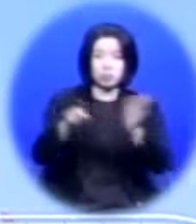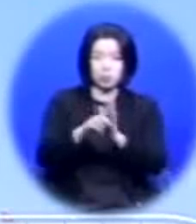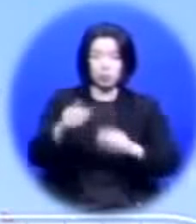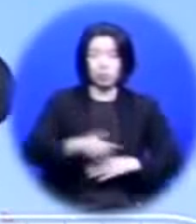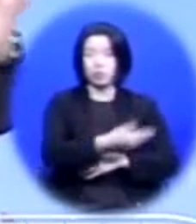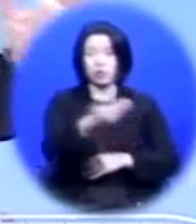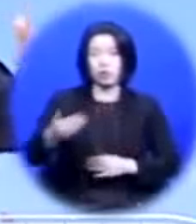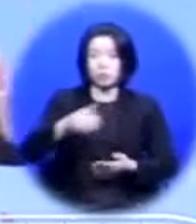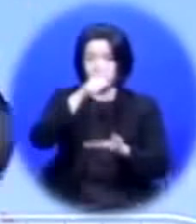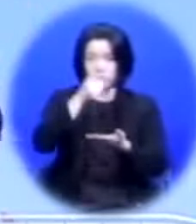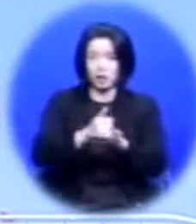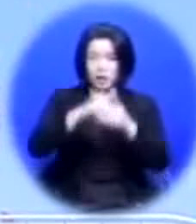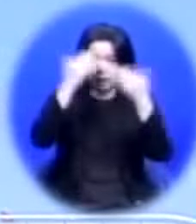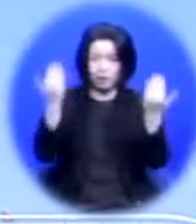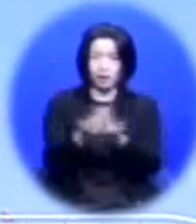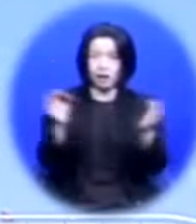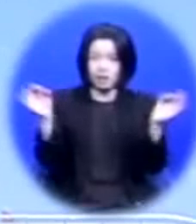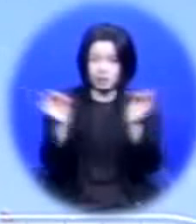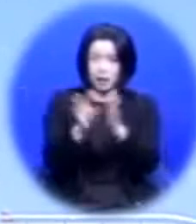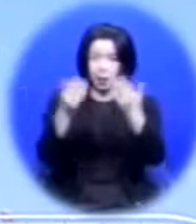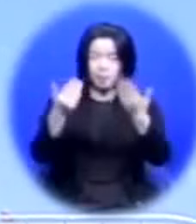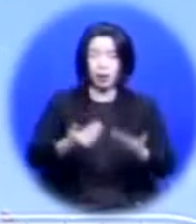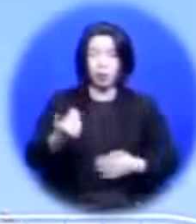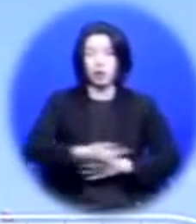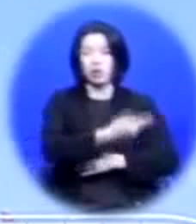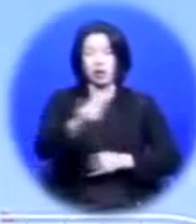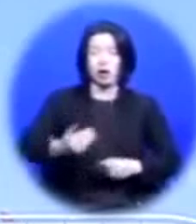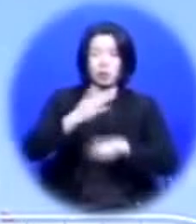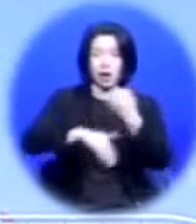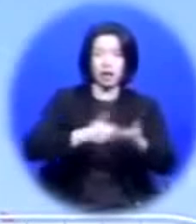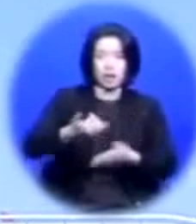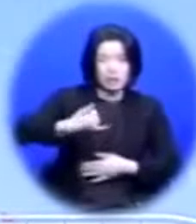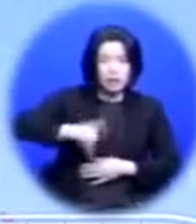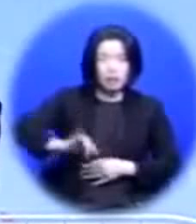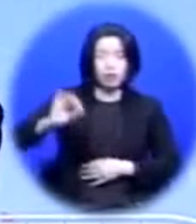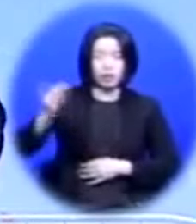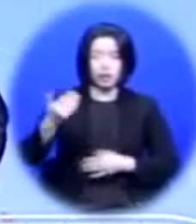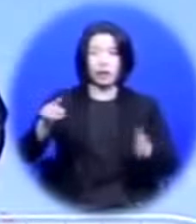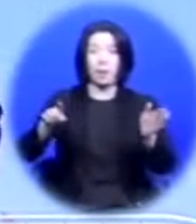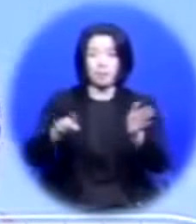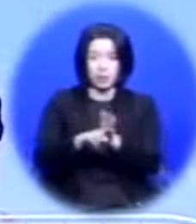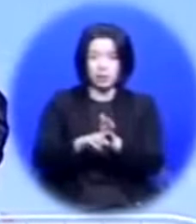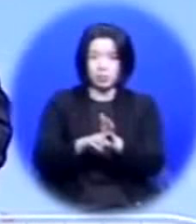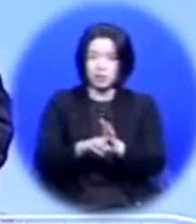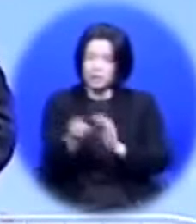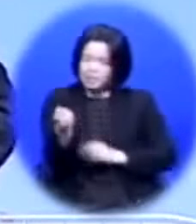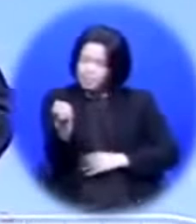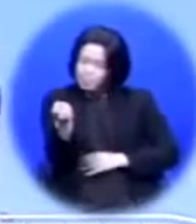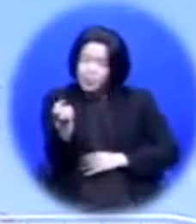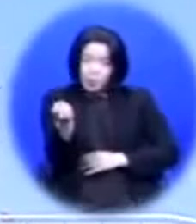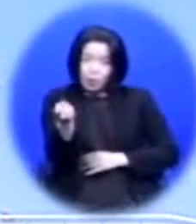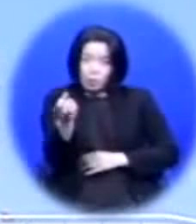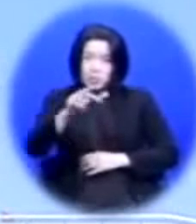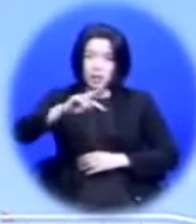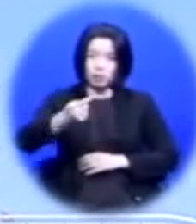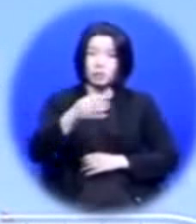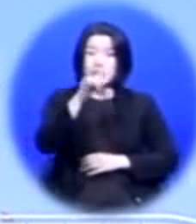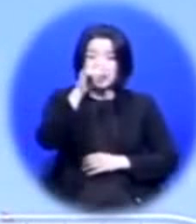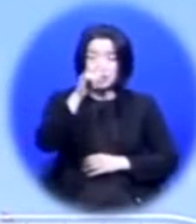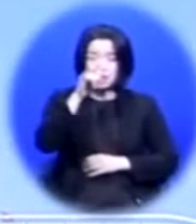여러분의 죄가 다 사함받고 여러분은 하나님의 자녀가 되었다는 믿음이 겨자씨만한 믿음이라도